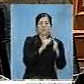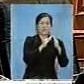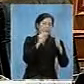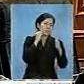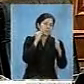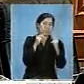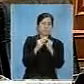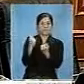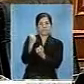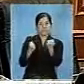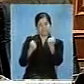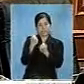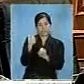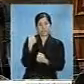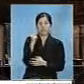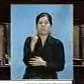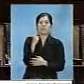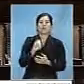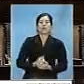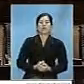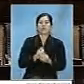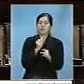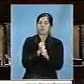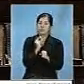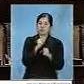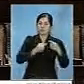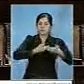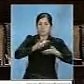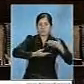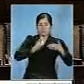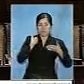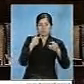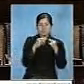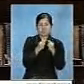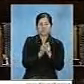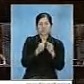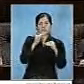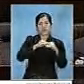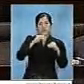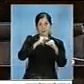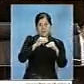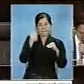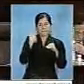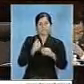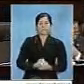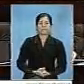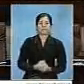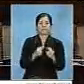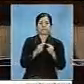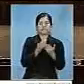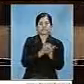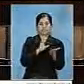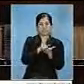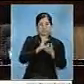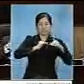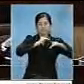ทรัพย์สินสำคัญของชีวิตนี้จะสามารถทำให้เขามีรายได้ที่ดีขึ้นในอนาคตส่วนในเรื่องของกองทุนพัฒนาอสังหาริมทรัพย์ของรั